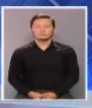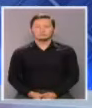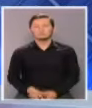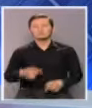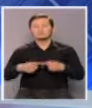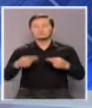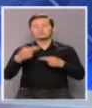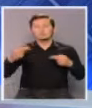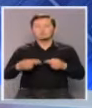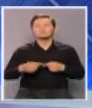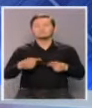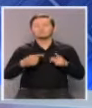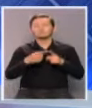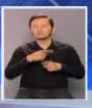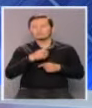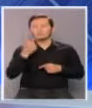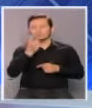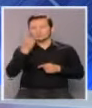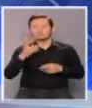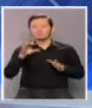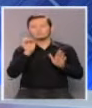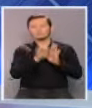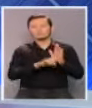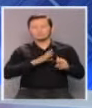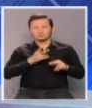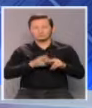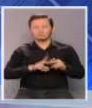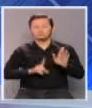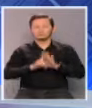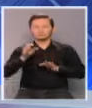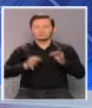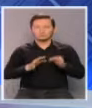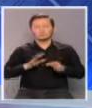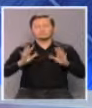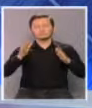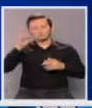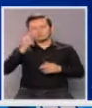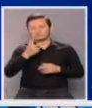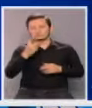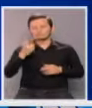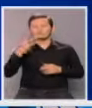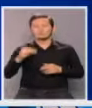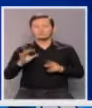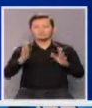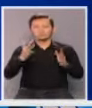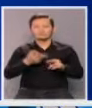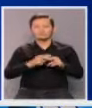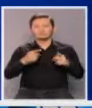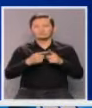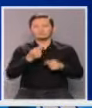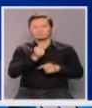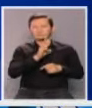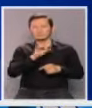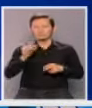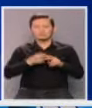Өзгеде жаңалықтар. Пәтер иесін қылғындырып өлтірген азаматқа қатысты қылмыстық іс қозғалды. Оқиға 31 мамыр күні болған. Пәтер ақысын төлемеген